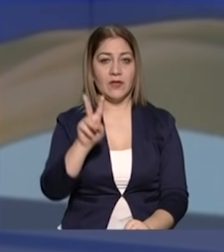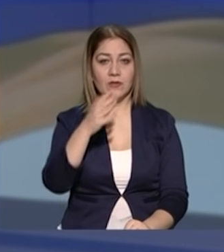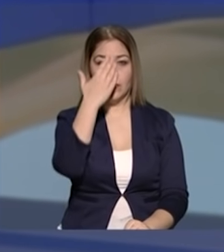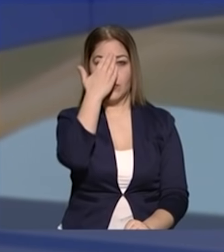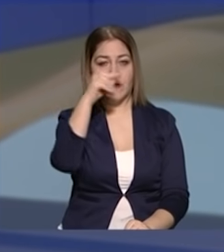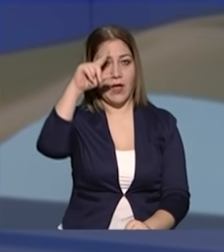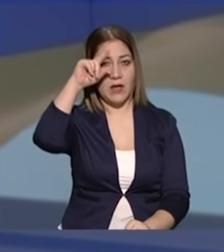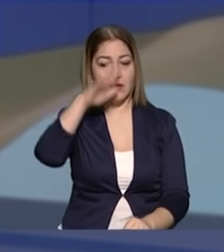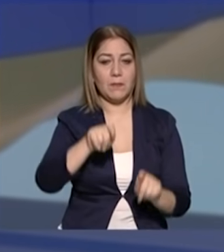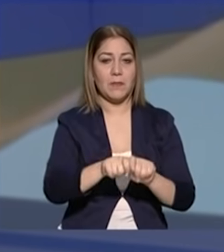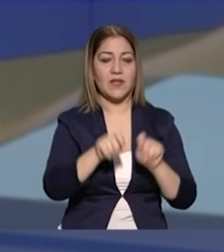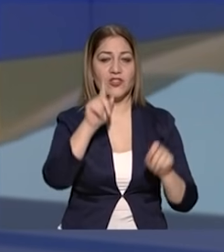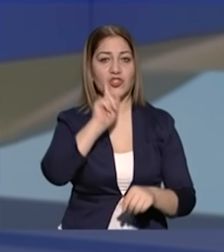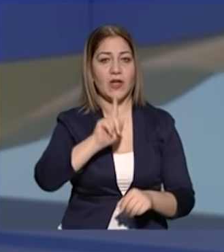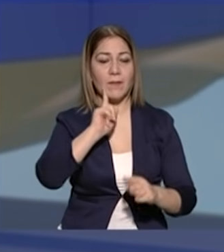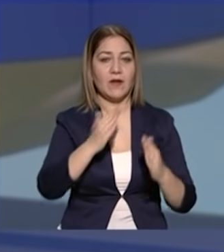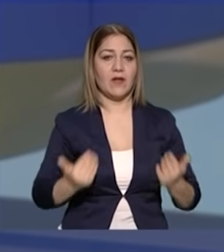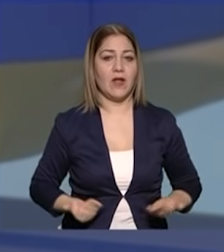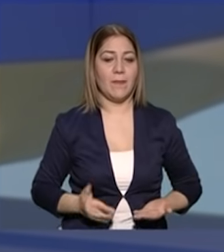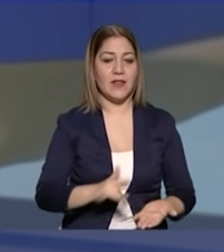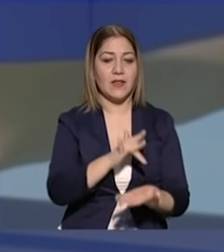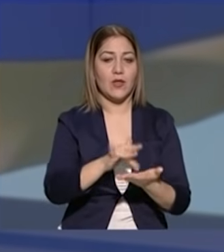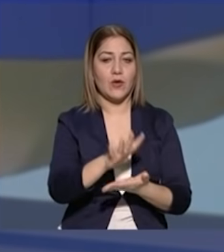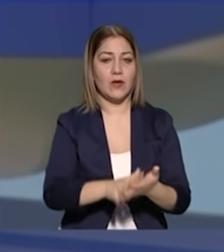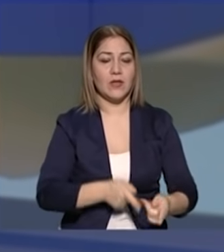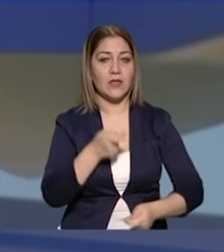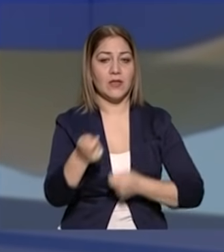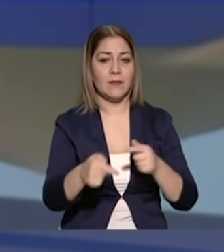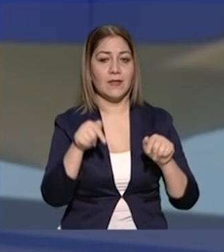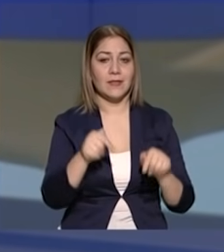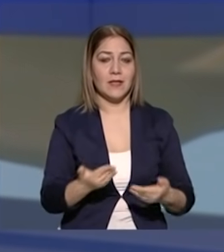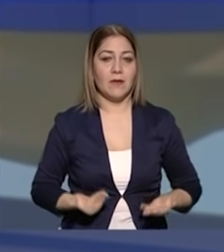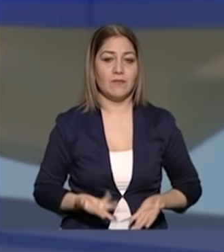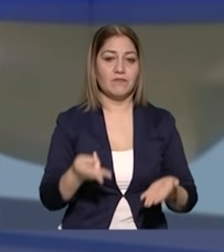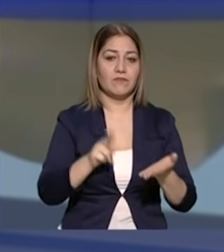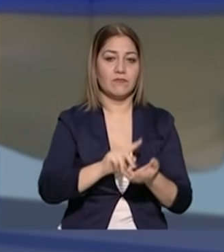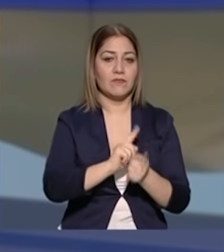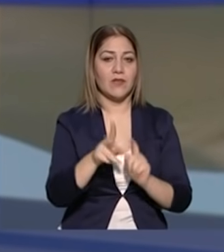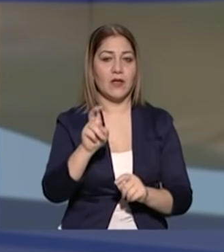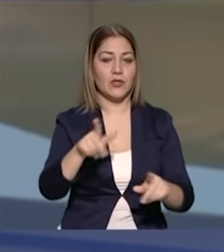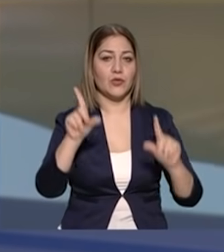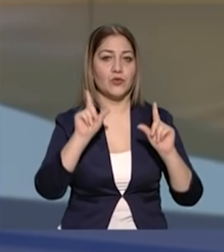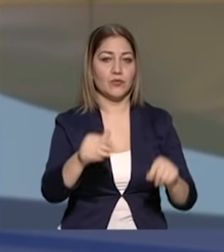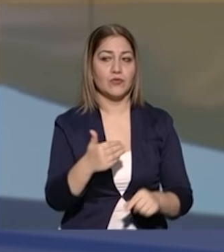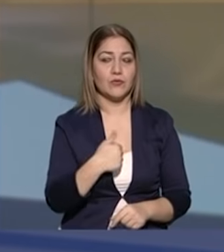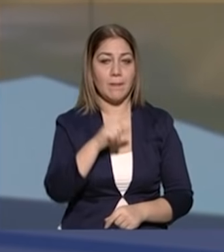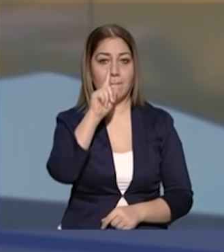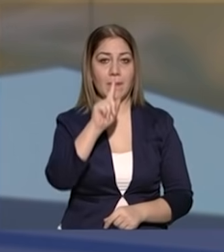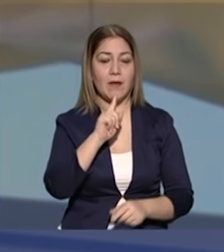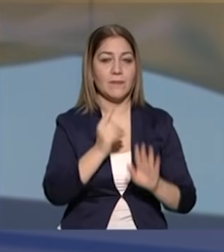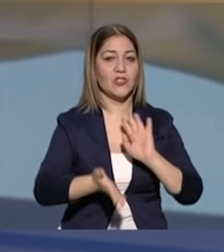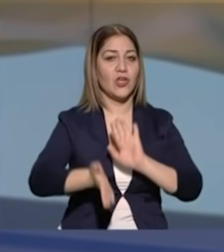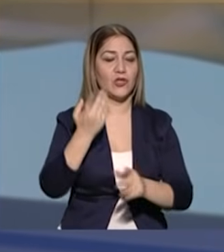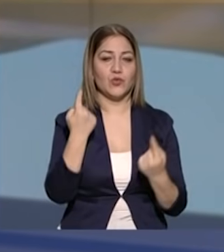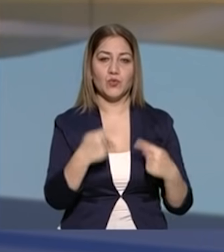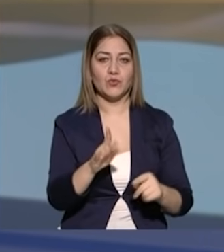Արցախցիները Հայաստանում բացված ժամանակավոր կացարանի կենտրոն դիմում են ոչ թե այստեղ հաստատվելու, այլ Արցախ մեկնելու համար։ Մինչդեռ մեկ ամիս առաջ պատկերն